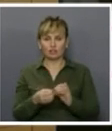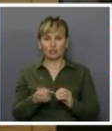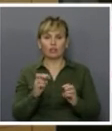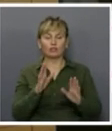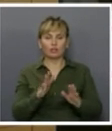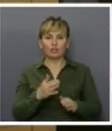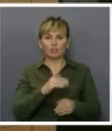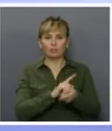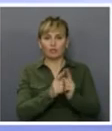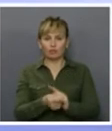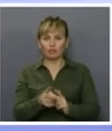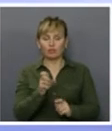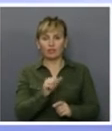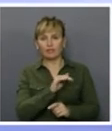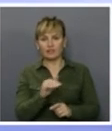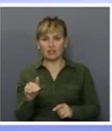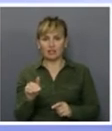вы переходите на официальное